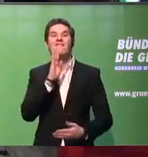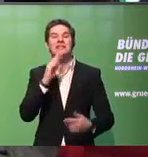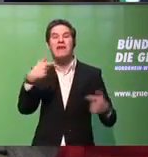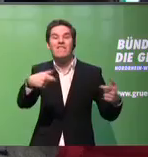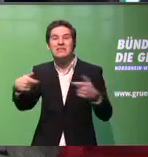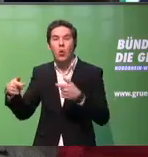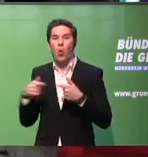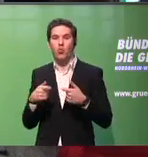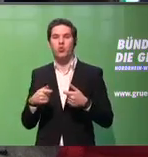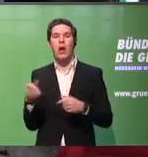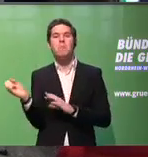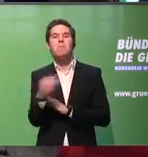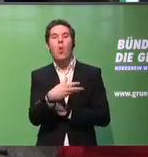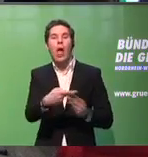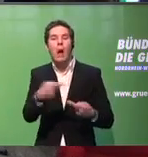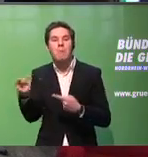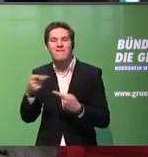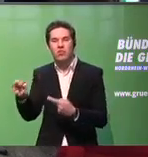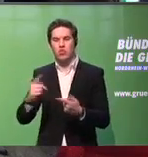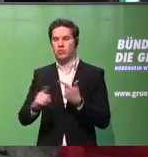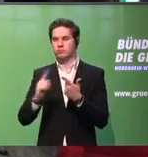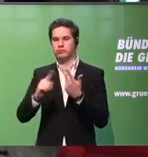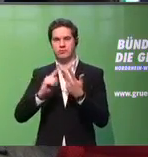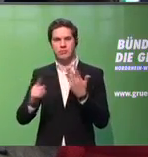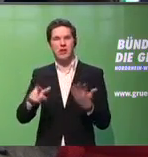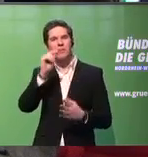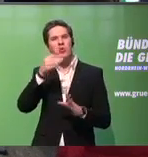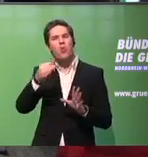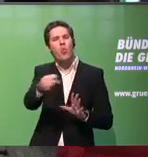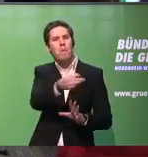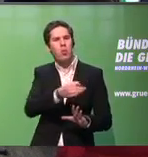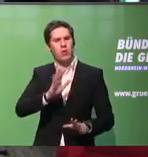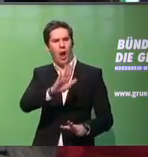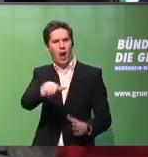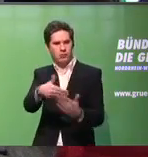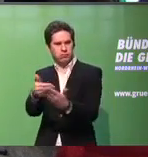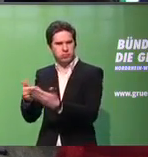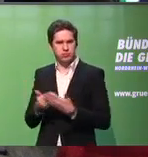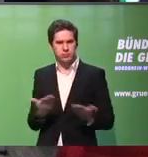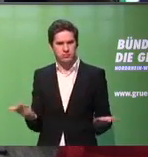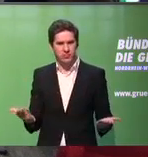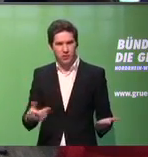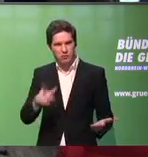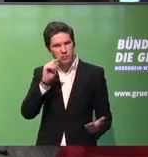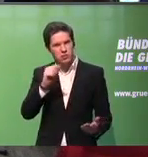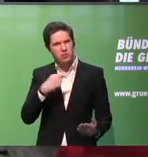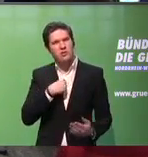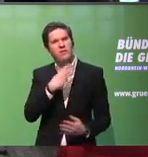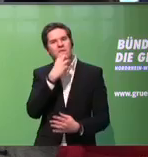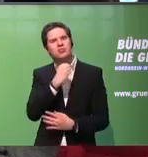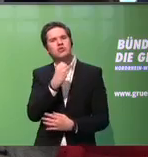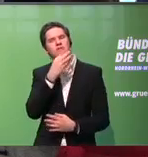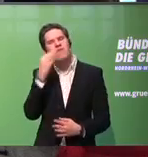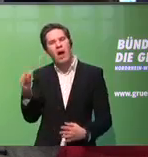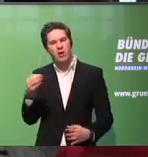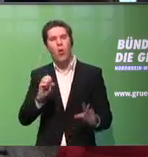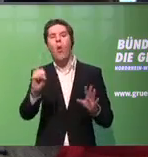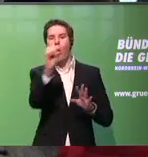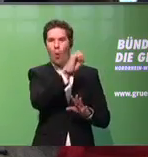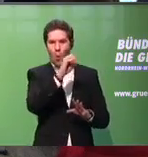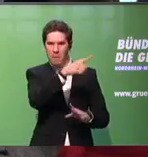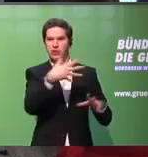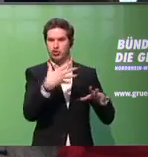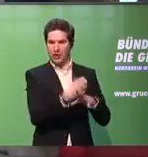Wasserversorgung, Müllabfuhr, also genau, kommunale Dienstleistungen. Die Frage ist, wie wollt ihr Europa stärker machen, was wir ja alle wollen,